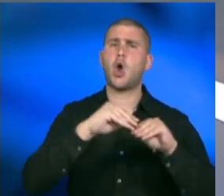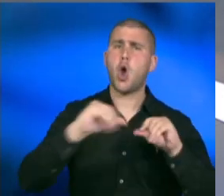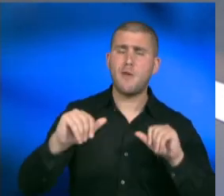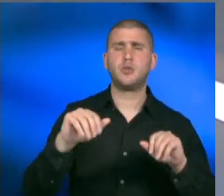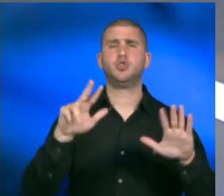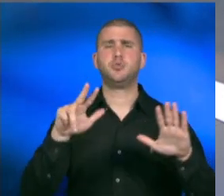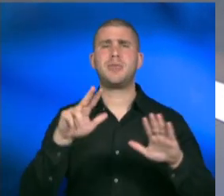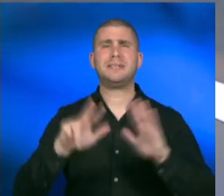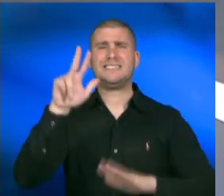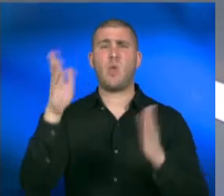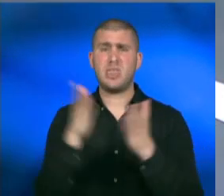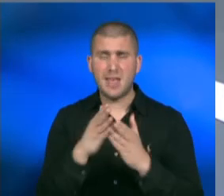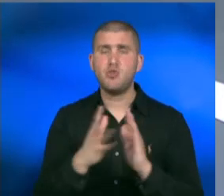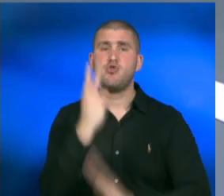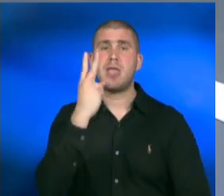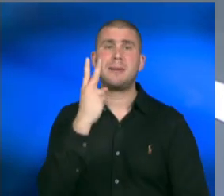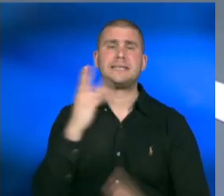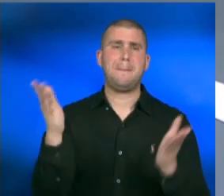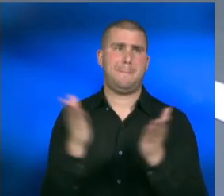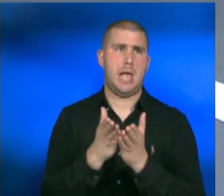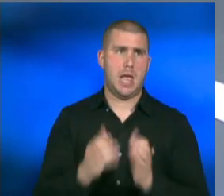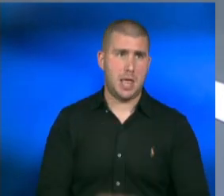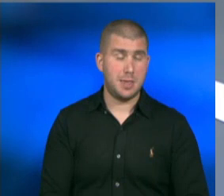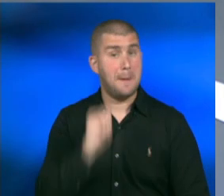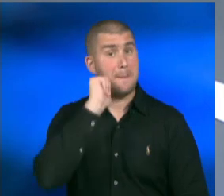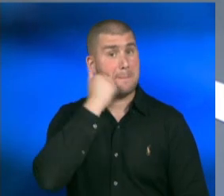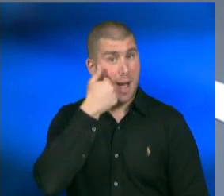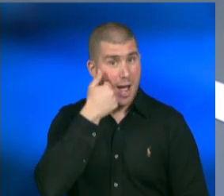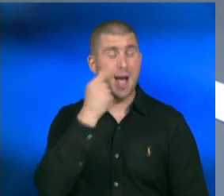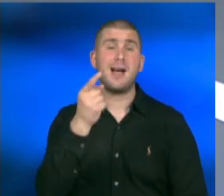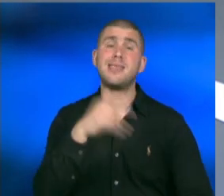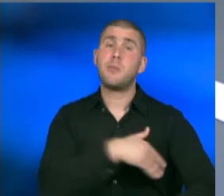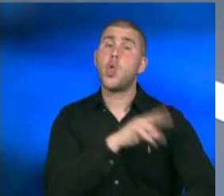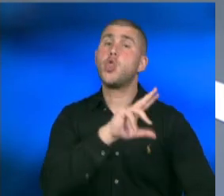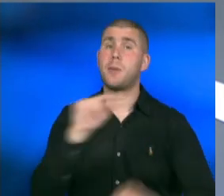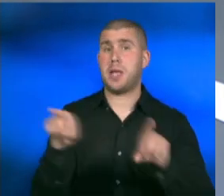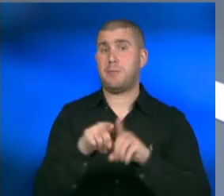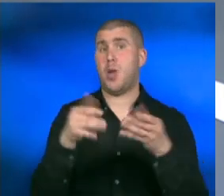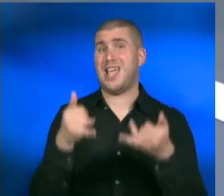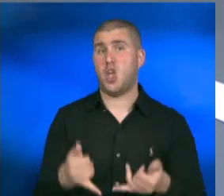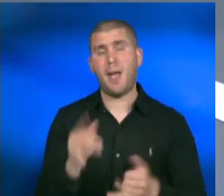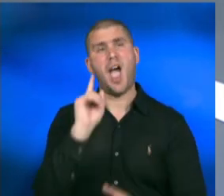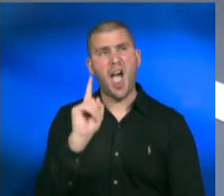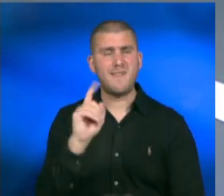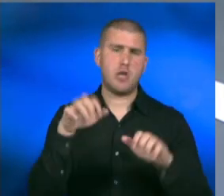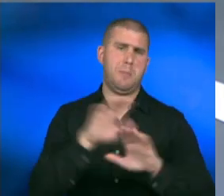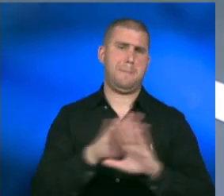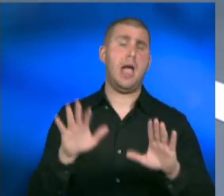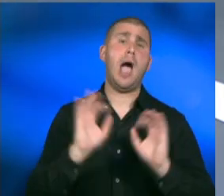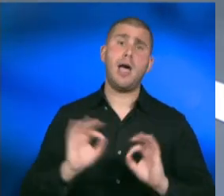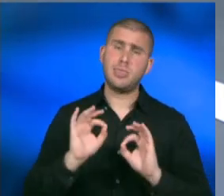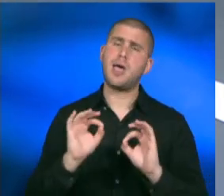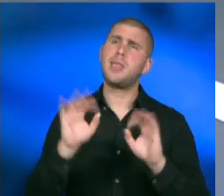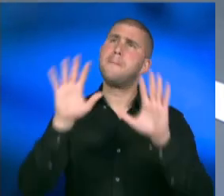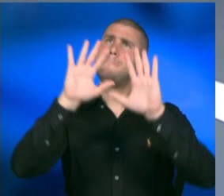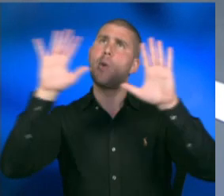בצפון הנגב, 12 מעלות באילת. מחר טמפרטורות דומות למה שהיה לנו היום, אבל בלי גשם, עדיין מעונן